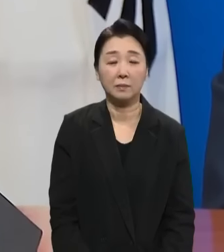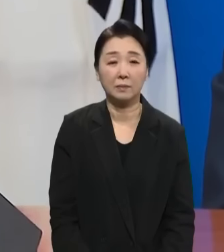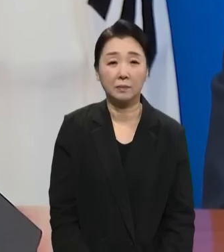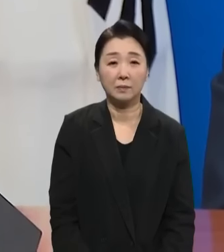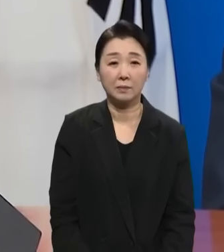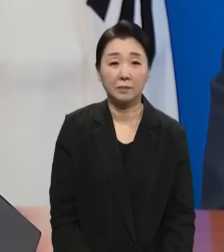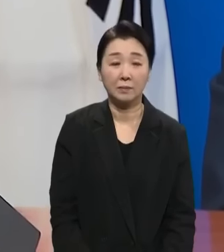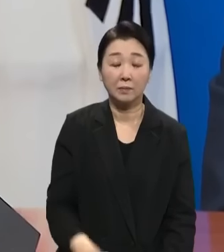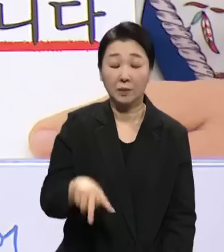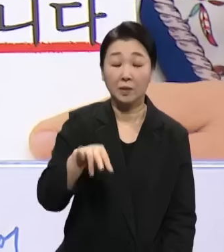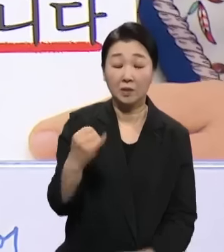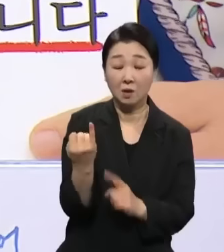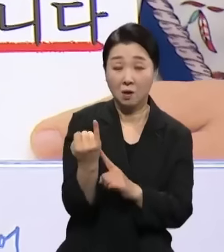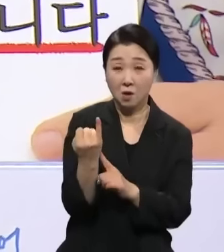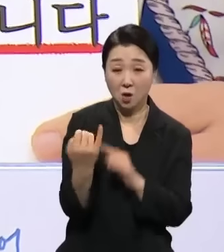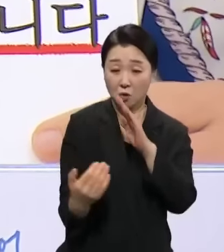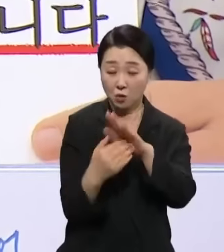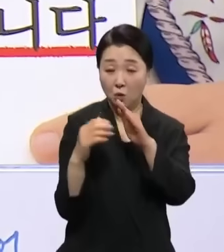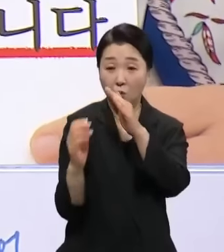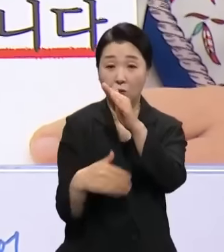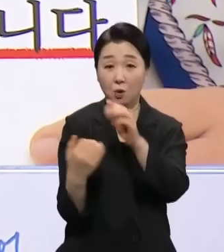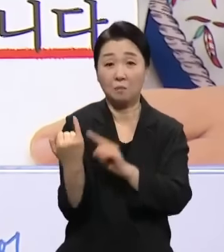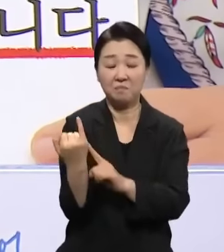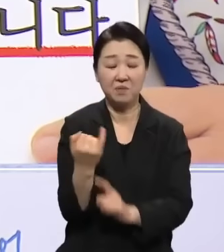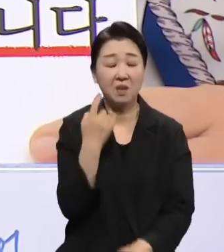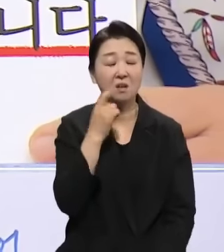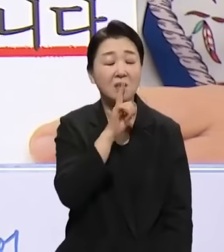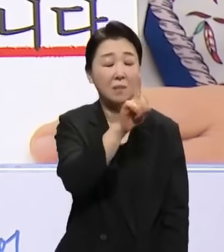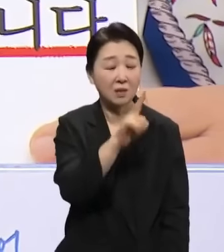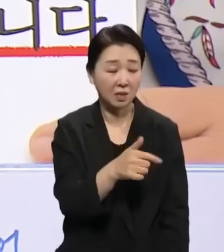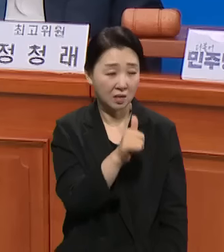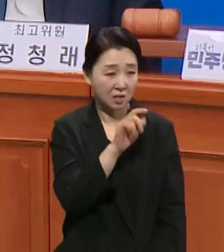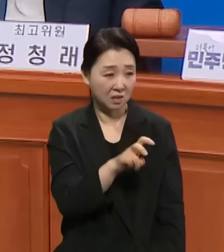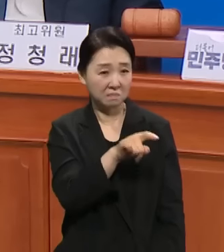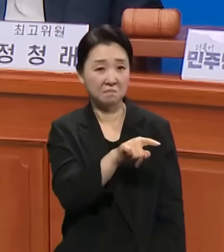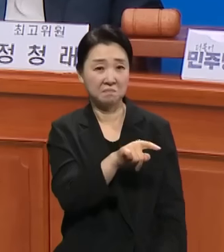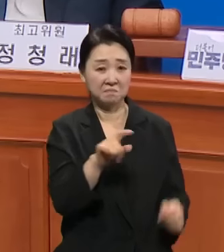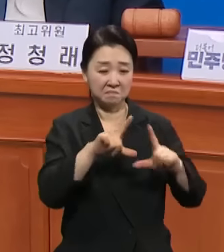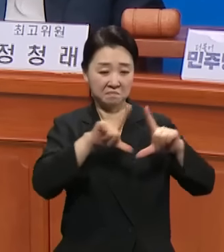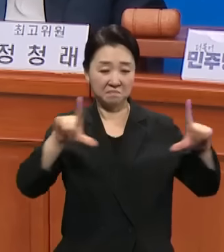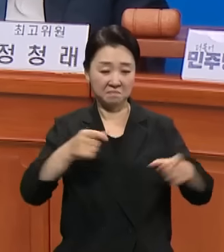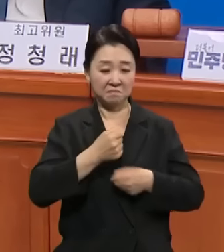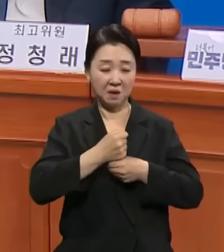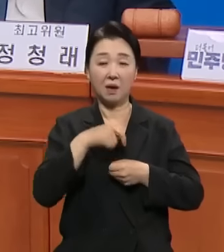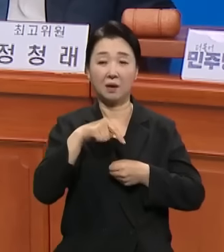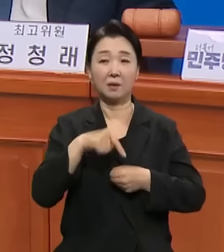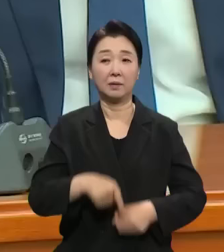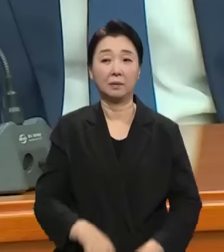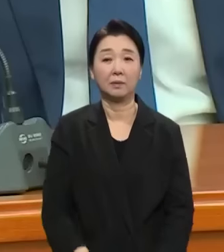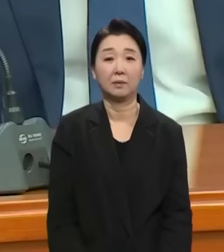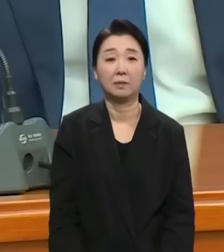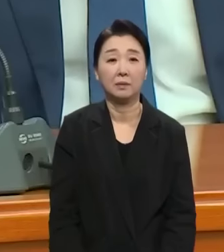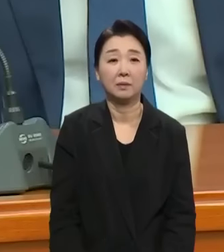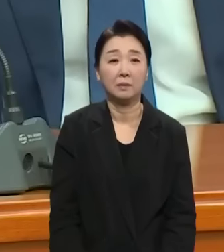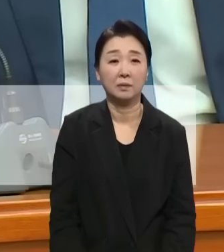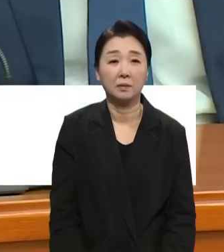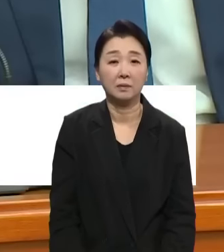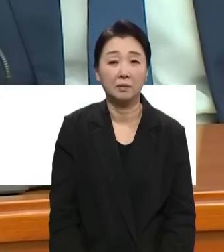서영규 더불어민주당 최고위원은 거짓말쟁이 임성근 사단장이라고 적힌 팻말을 들고 나왔습니다.